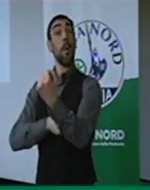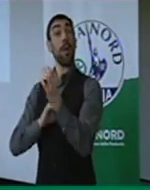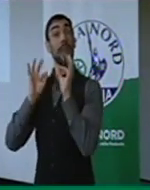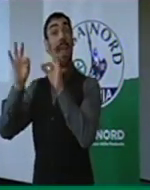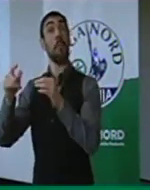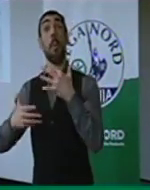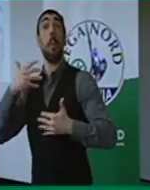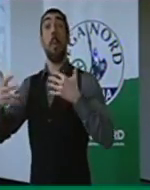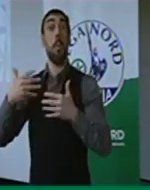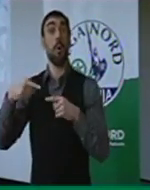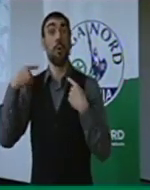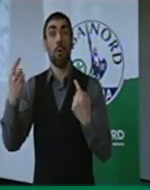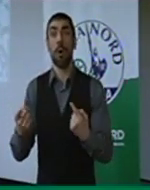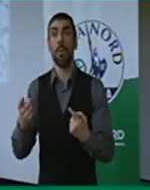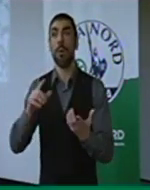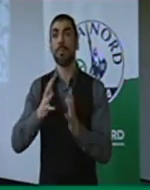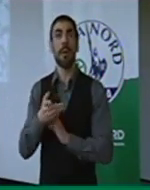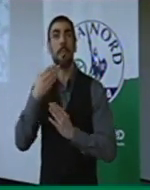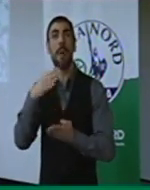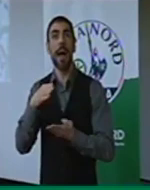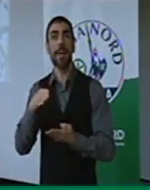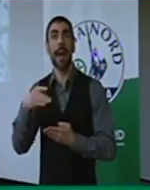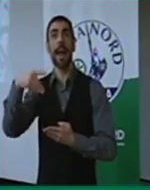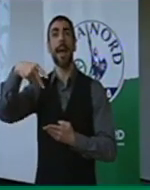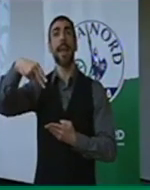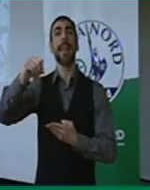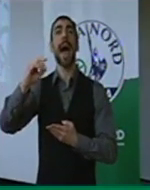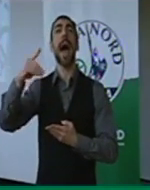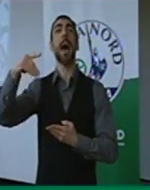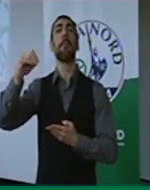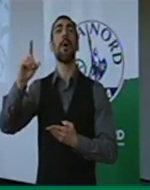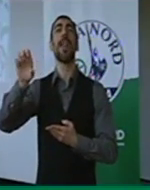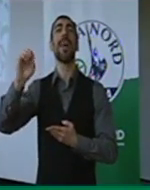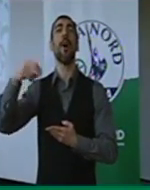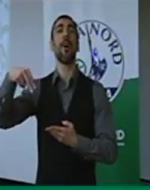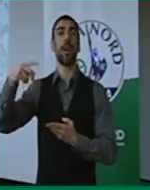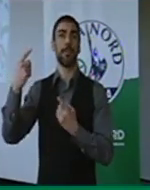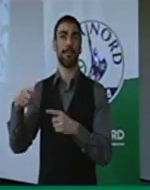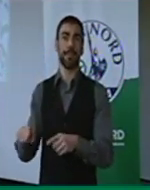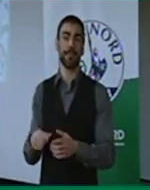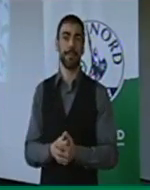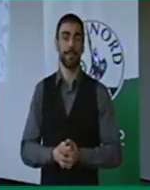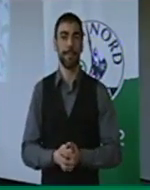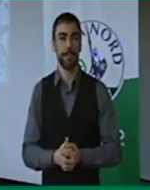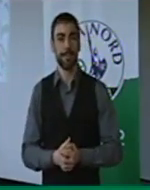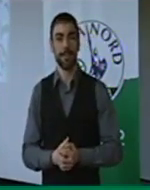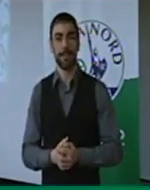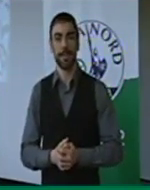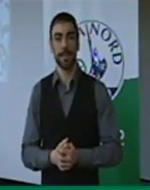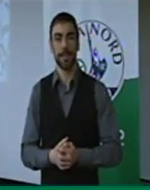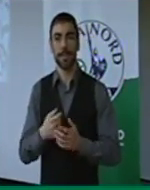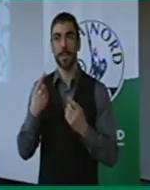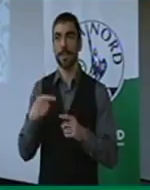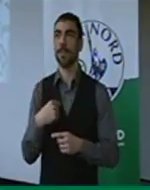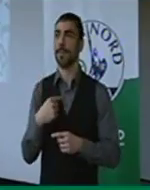v.bo era un maiale si chiamava napoleon quindi non non voglio con